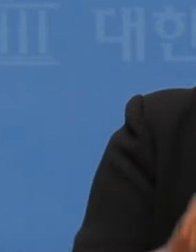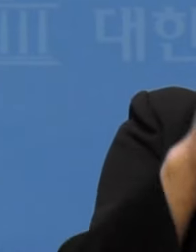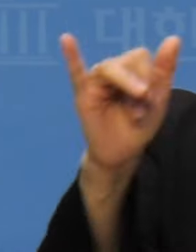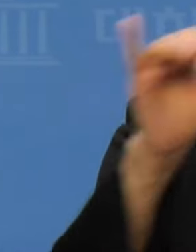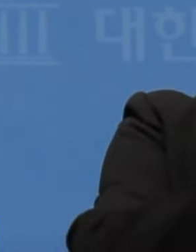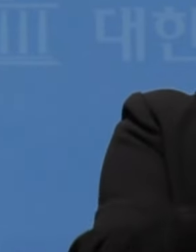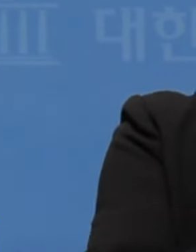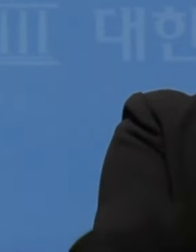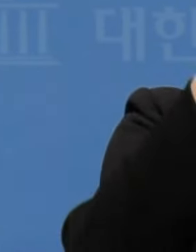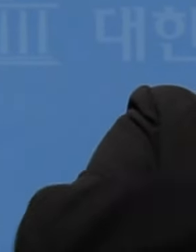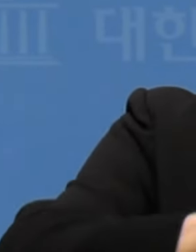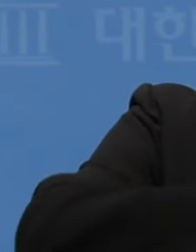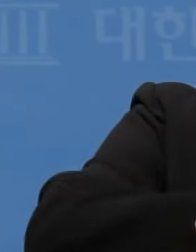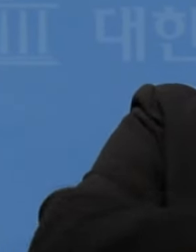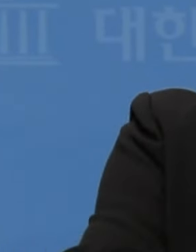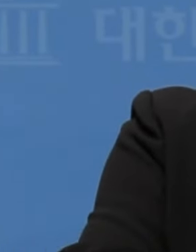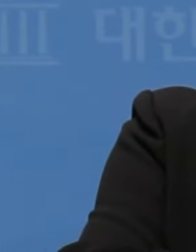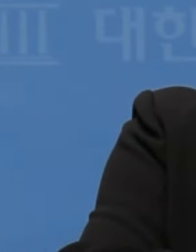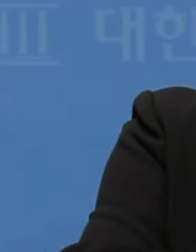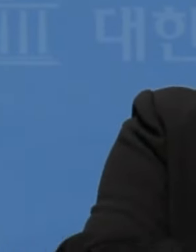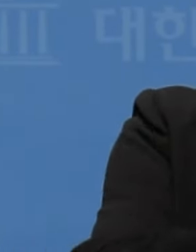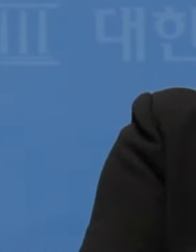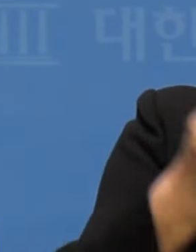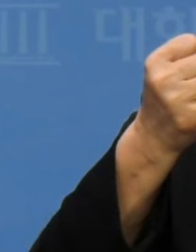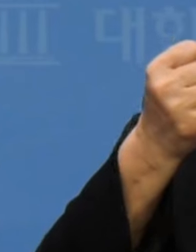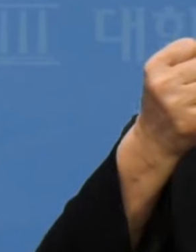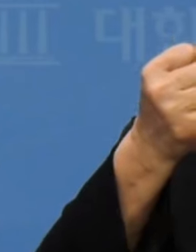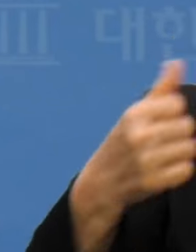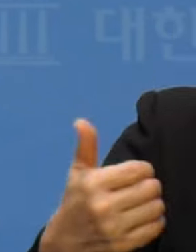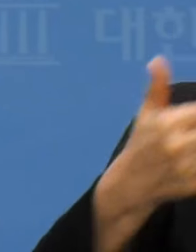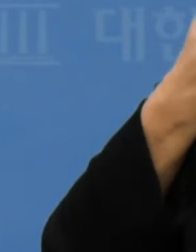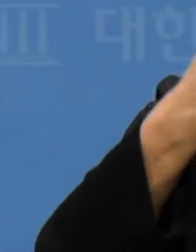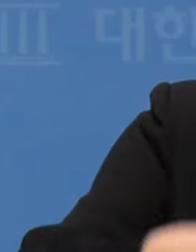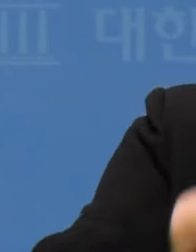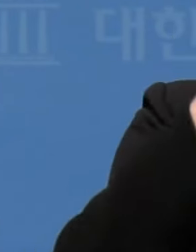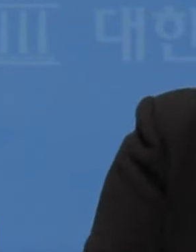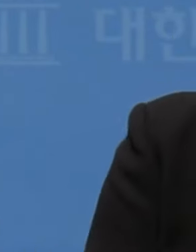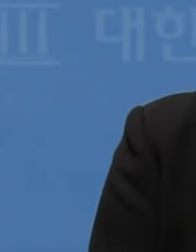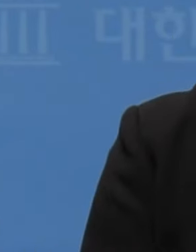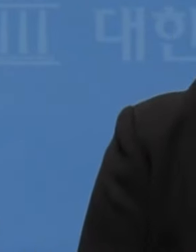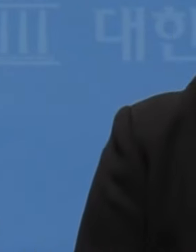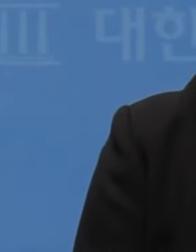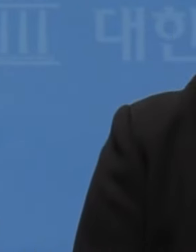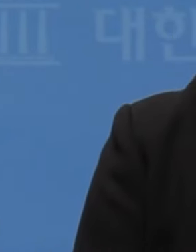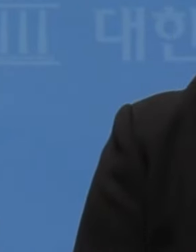국민의 권익을 유린하는 거대 카르텔과 정면으로 붙어야 하겠습니다.